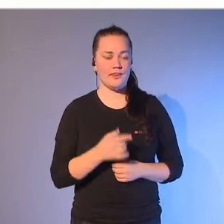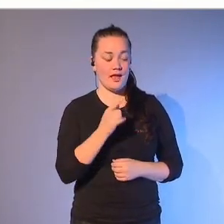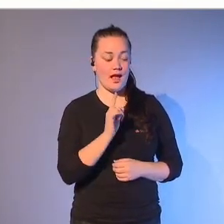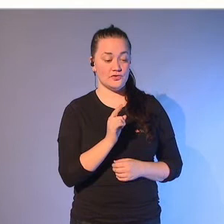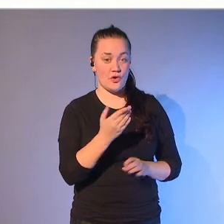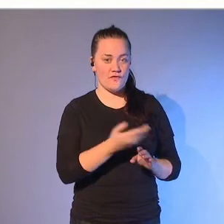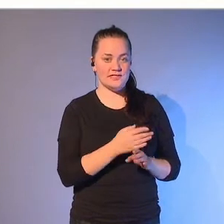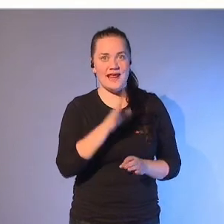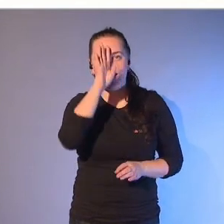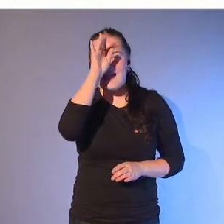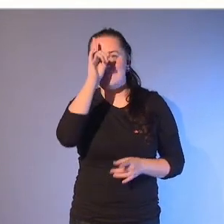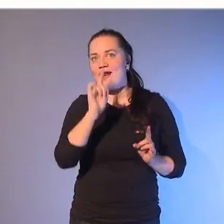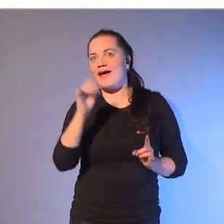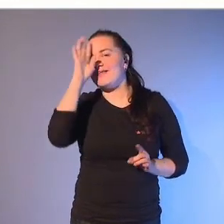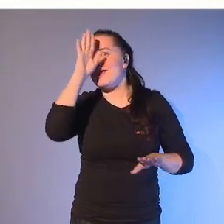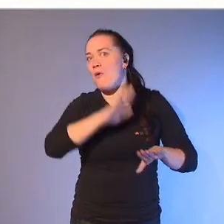øvelsen gjett hva læreren tenker på.